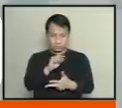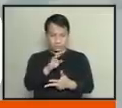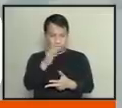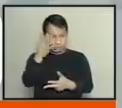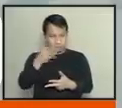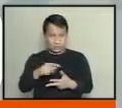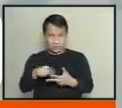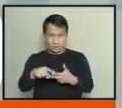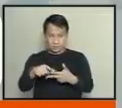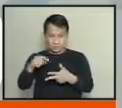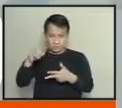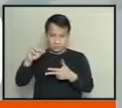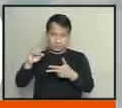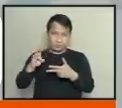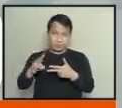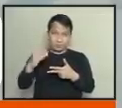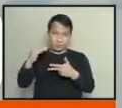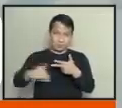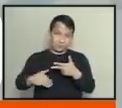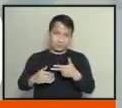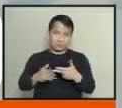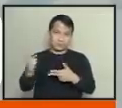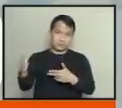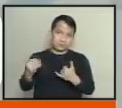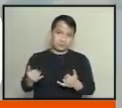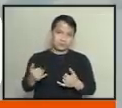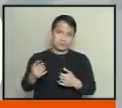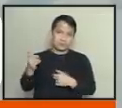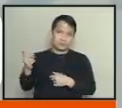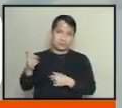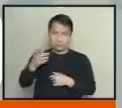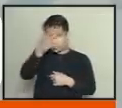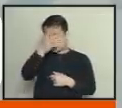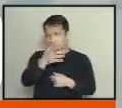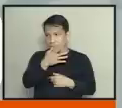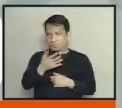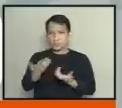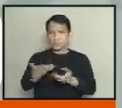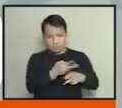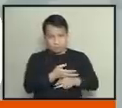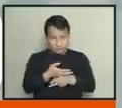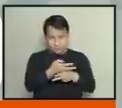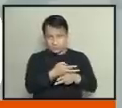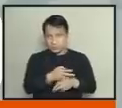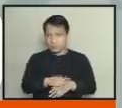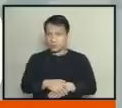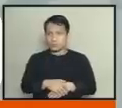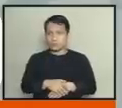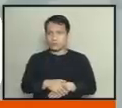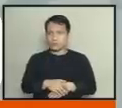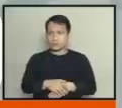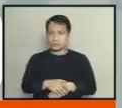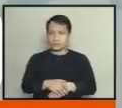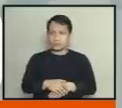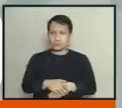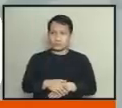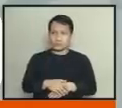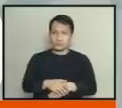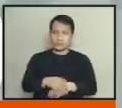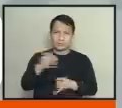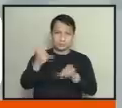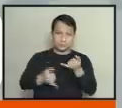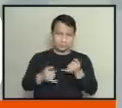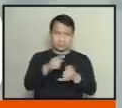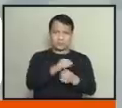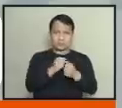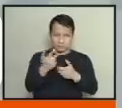sa Bureau 7, matik sa'yo. Andun po sa taytay ngayon, sir, nandun sa parents ko dahil wala nag-aalaga. So wala pala sa poder wala, niya, sir? Yung bunso?